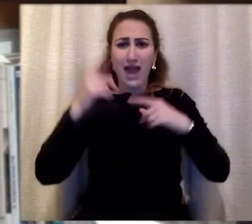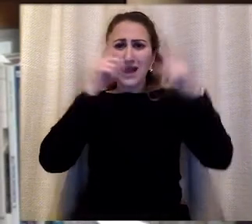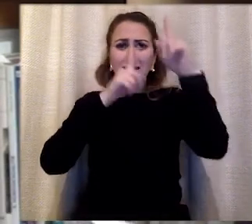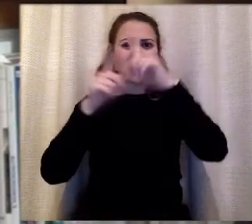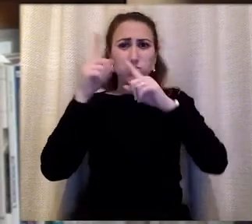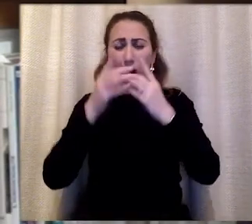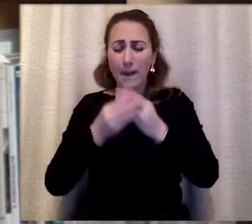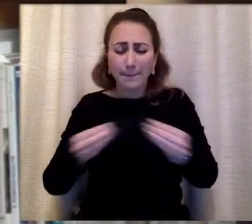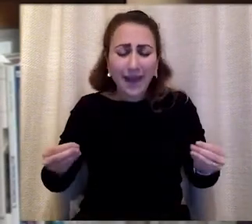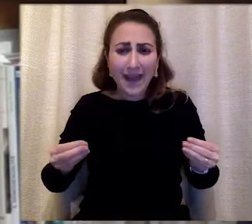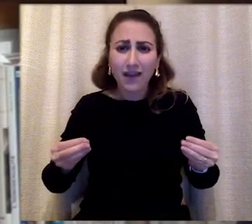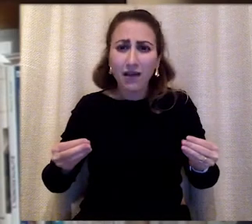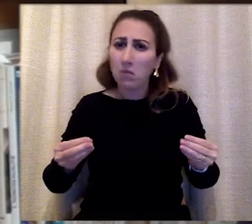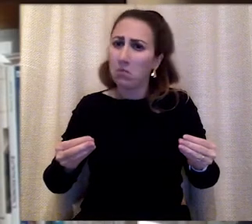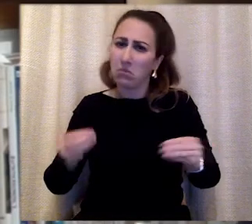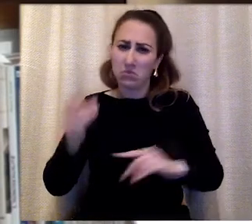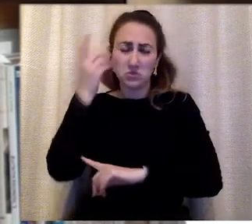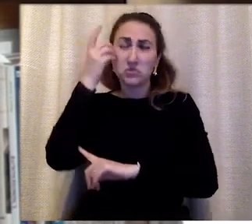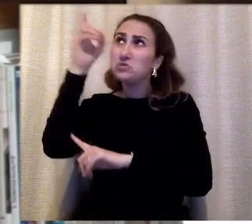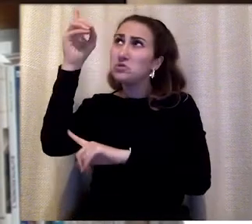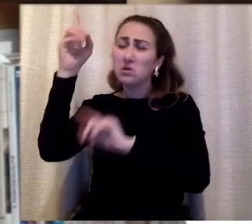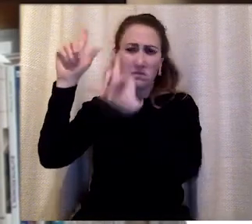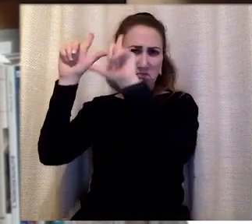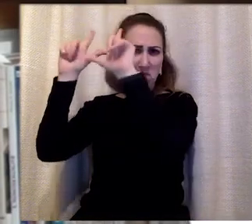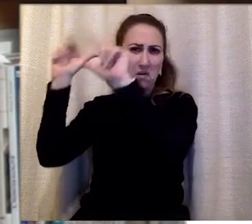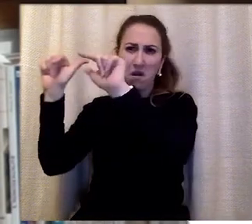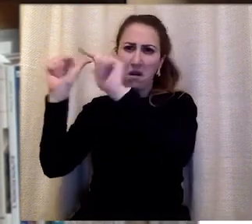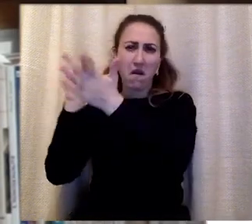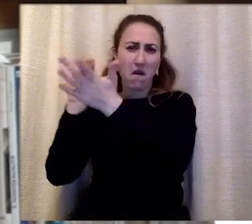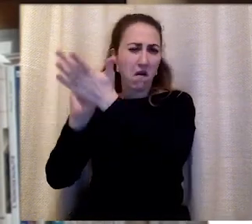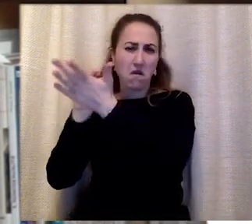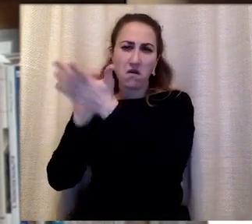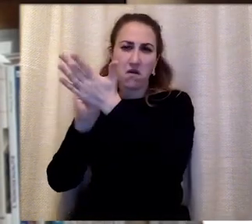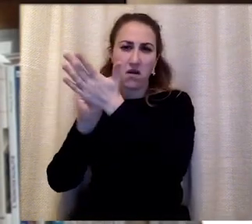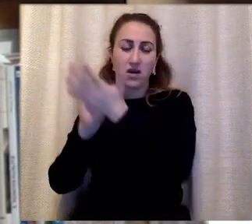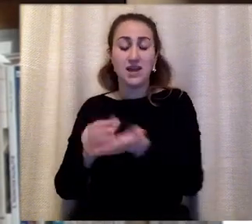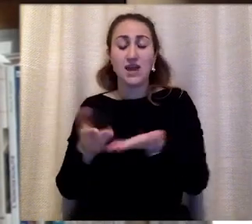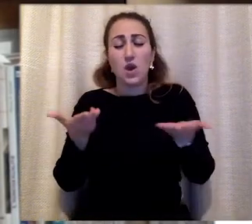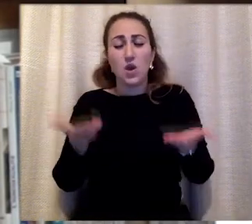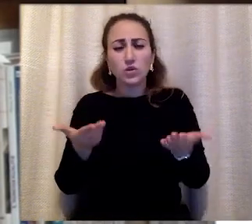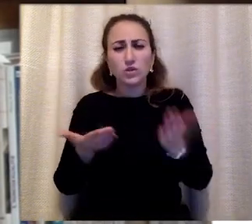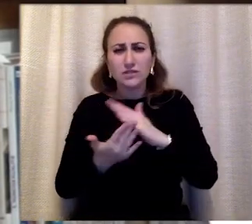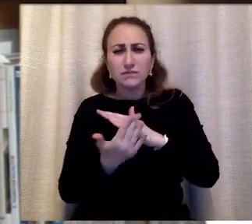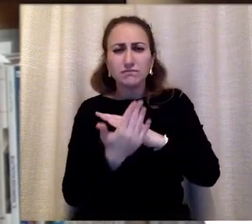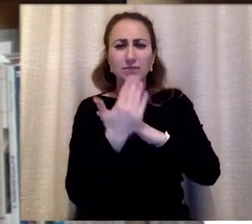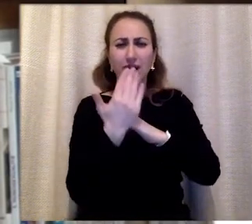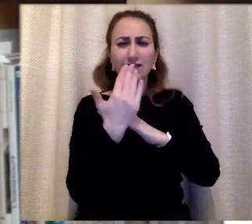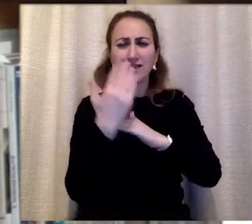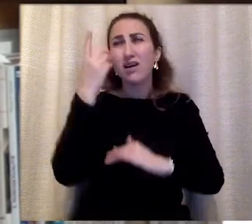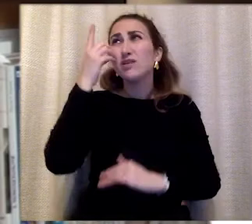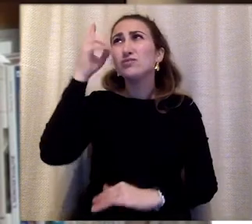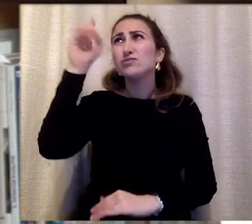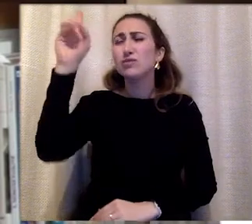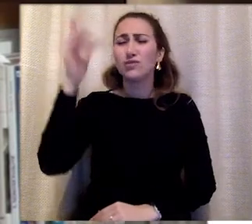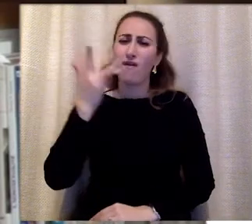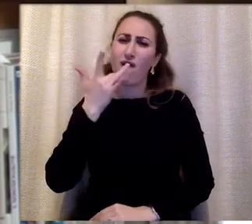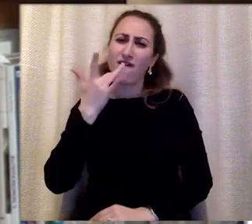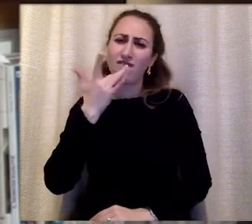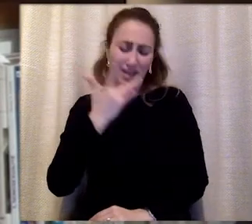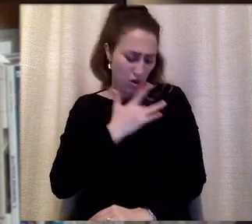Et ce matin, Dieu veut toucher ton cœur d'une manière